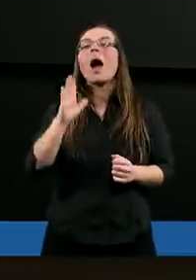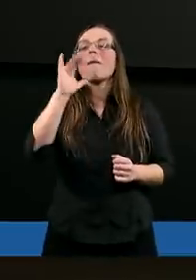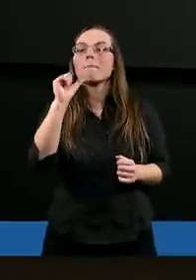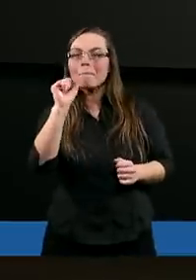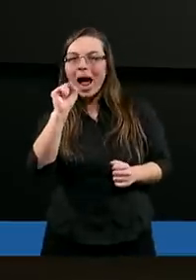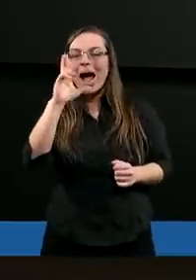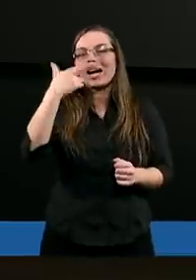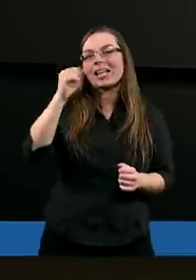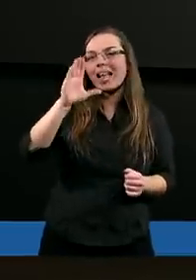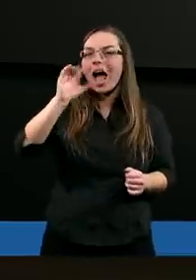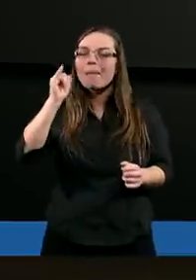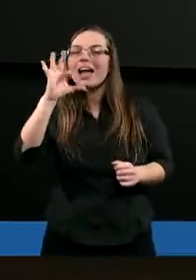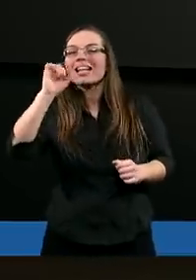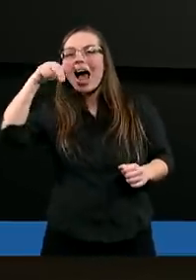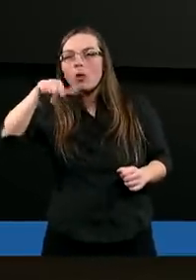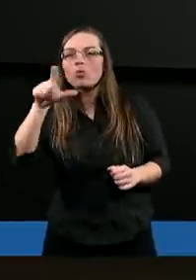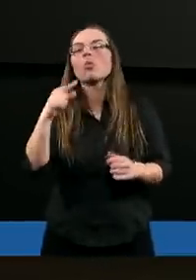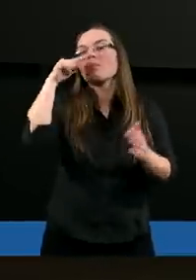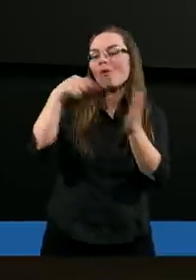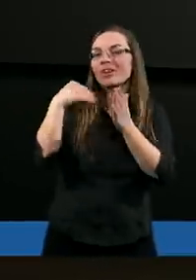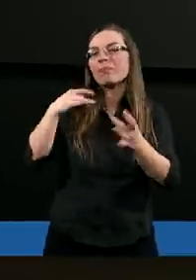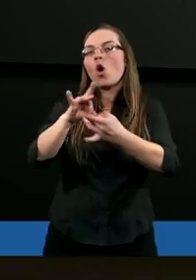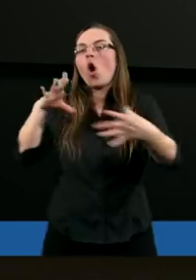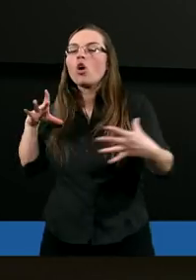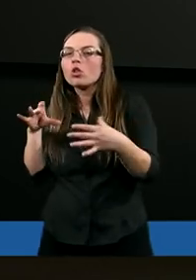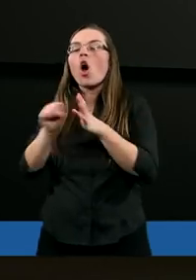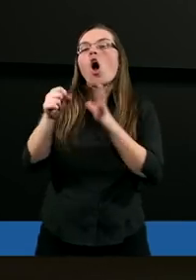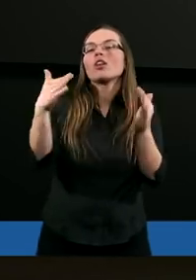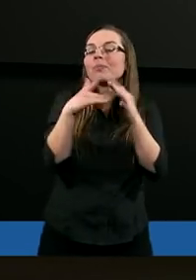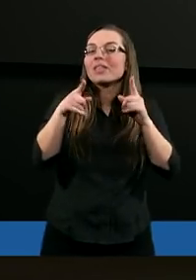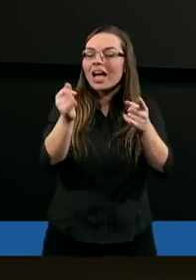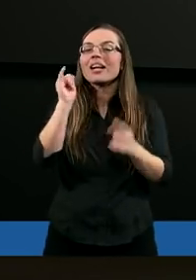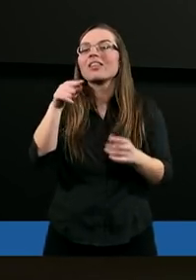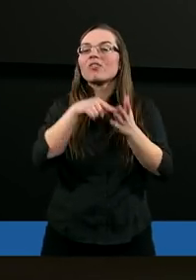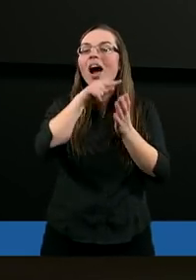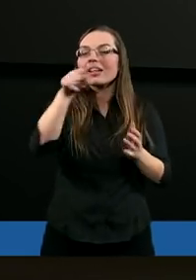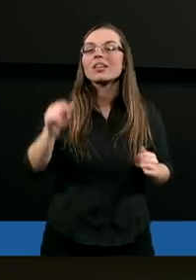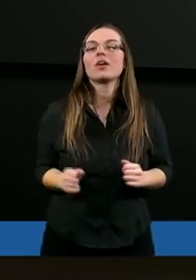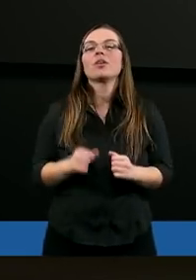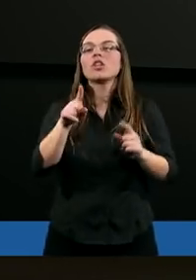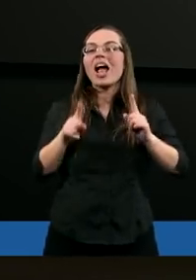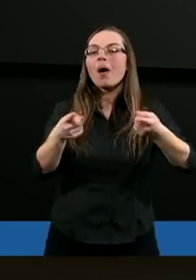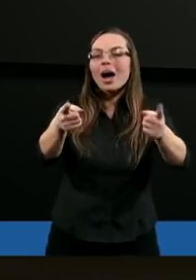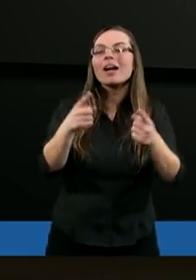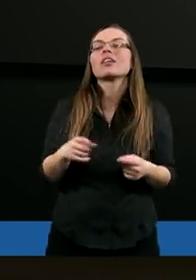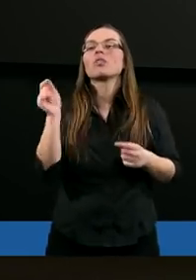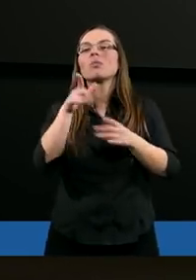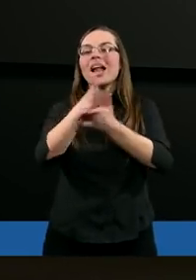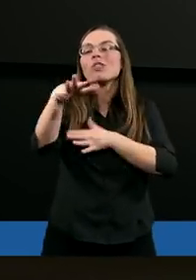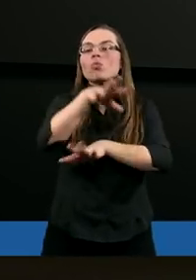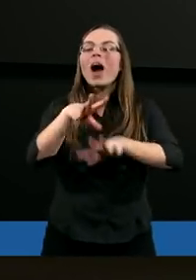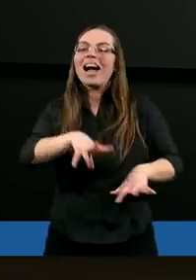Barnaba i Saul powinien być odłączony do mojego dzieła i wysłał ich. Potem dalej jest napisane, że oni wysłani przez Ducha